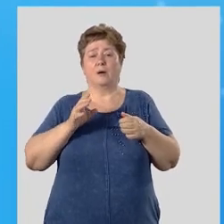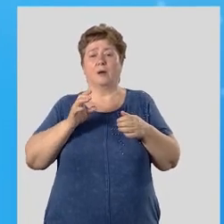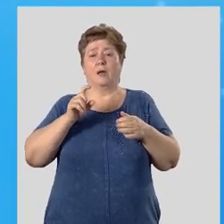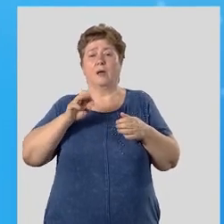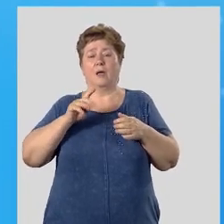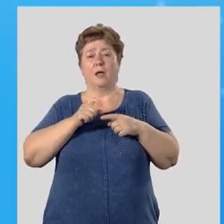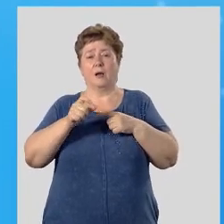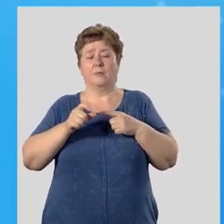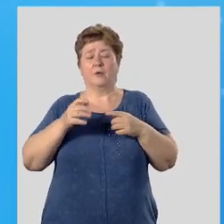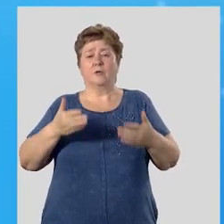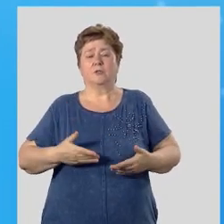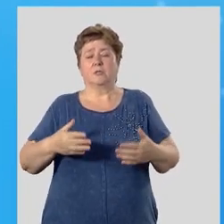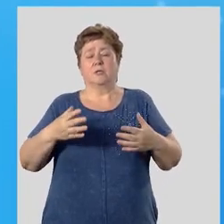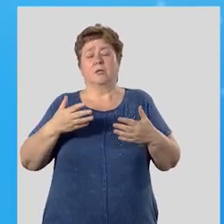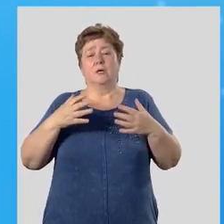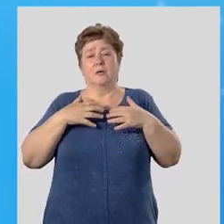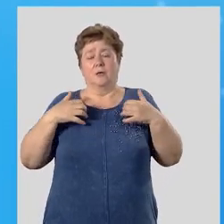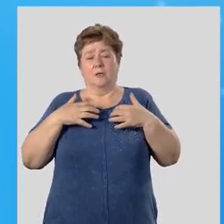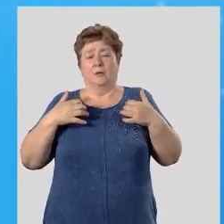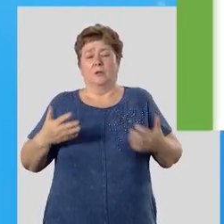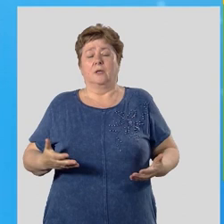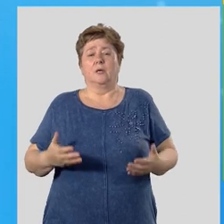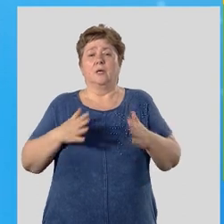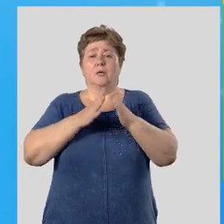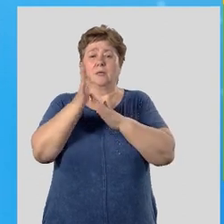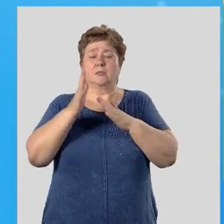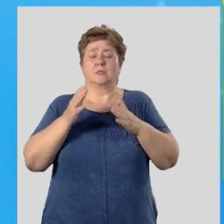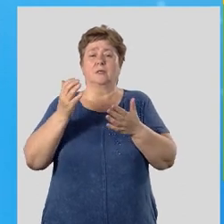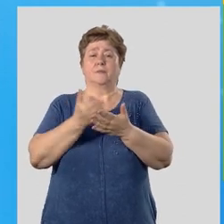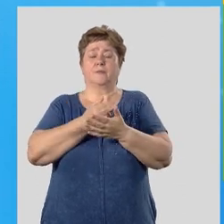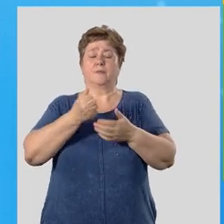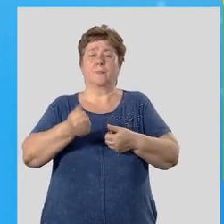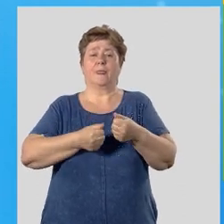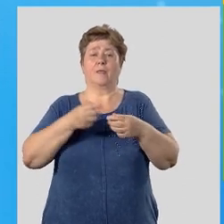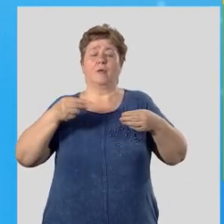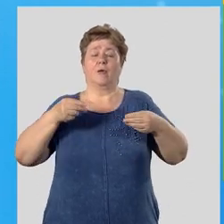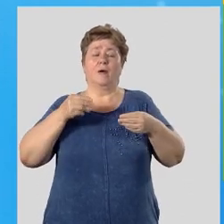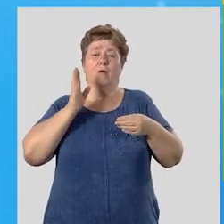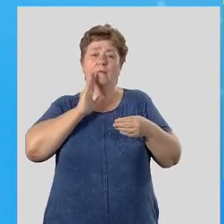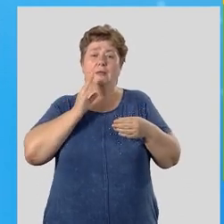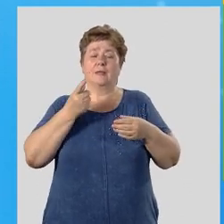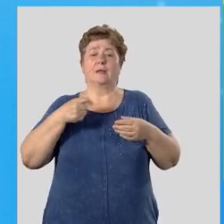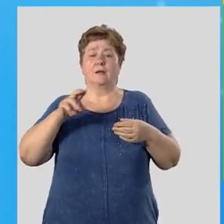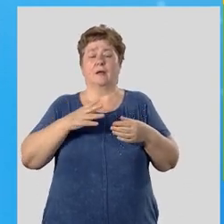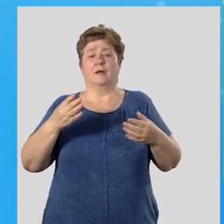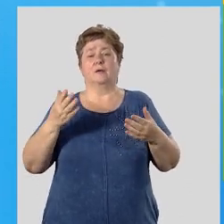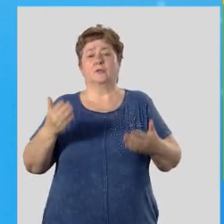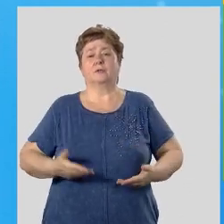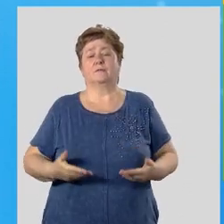жизни растений и животных. Определили биологическую роль воды для живых